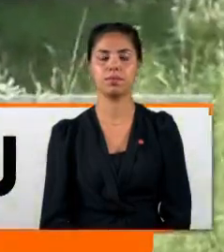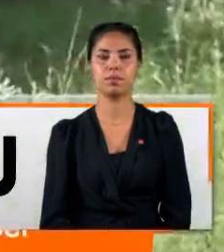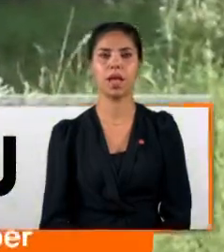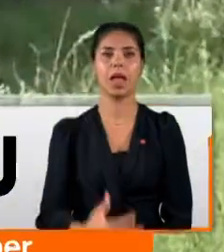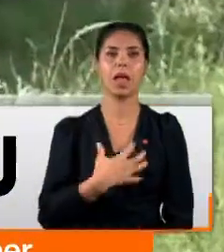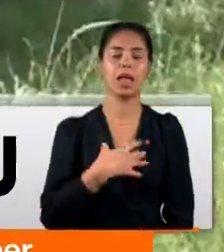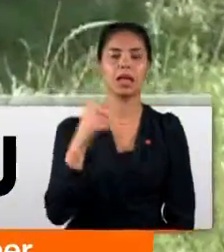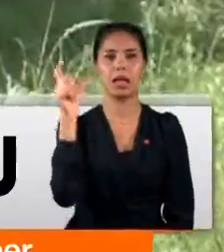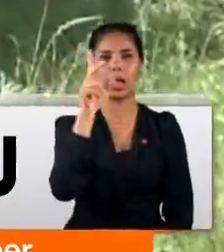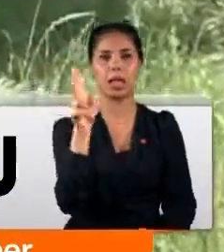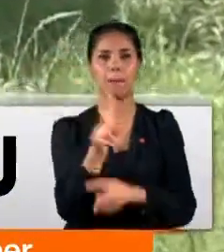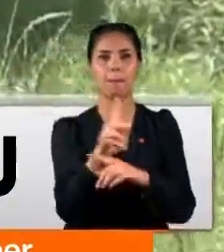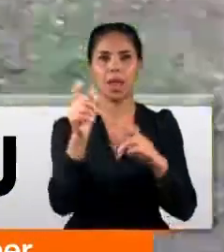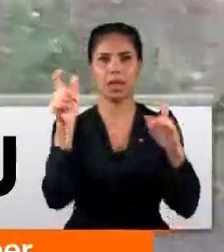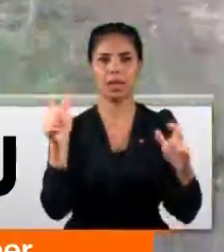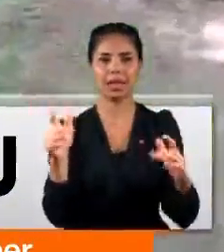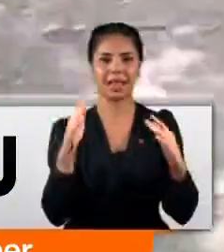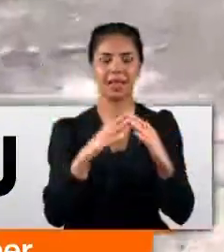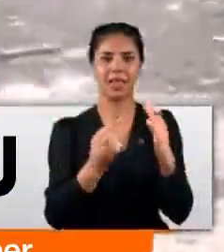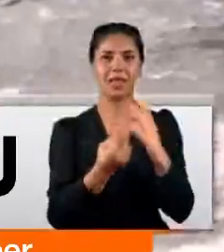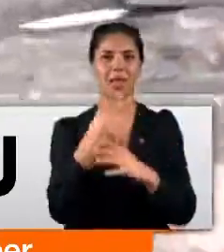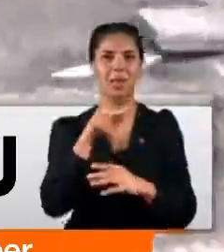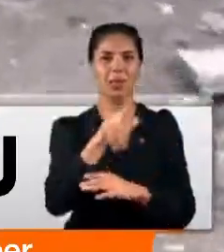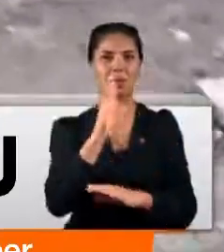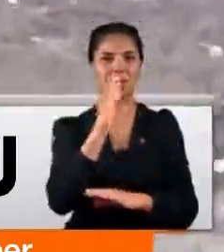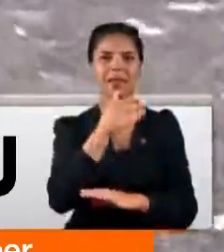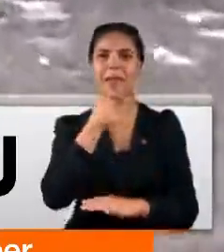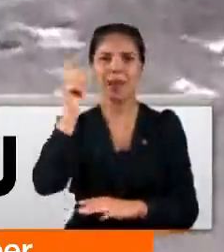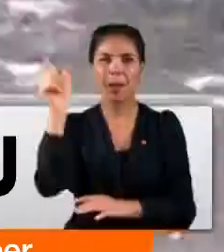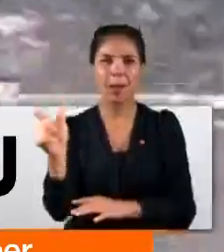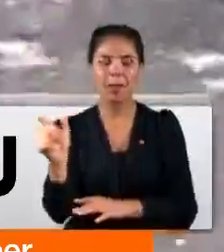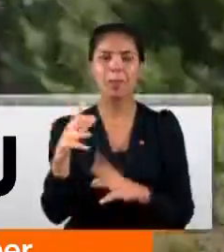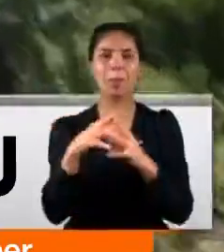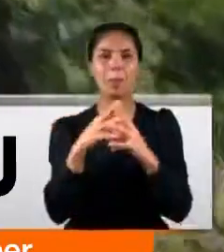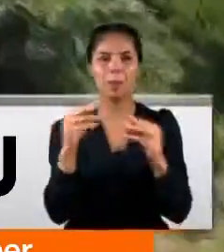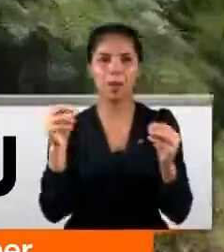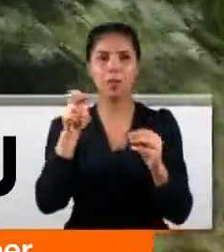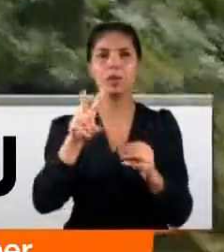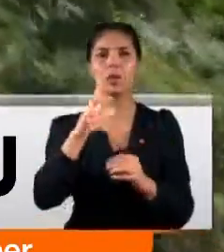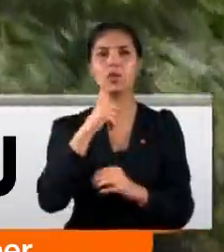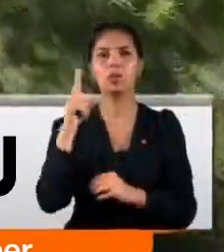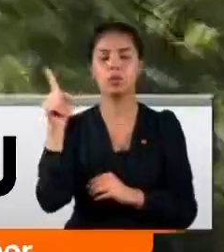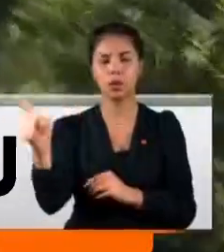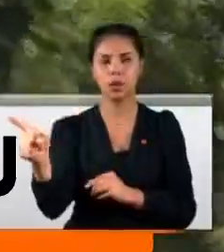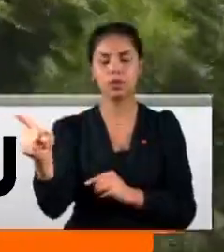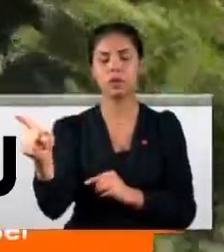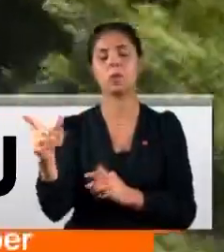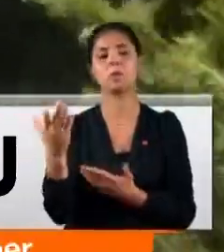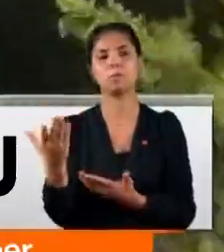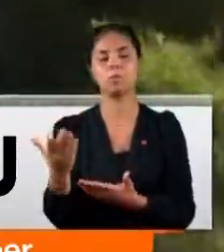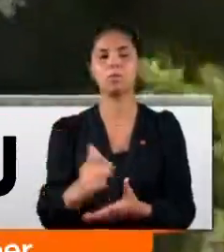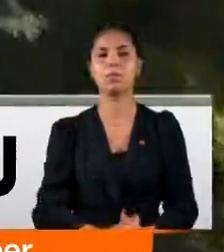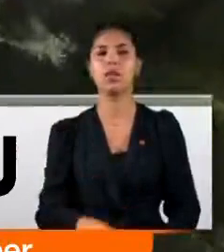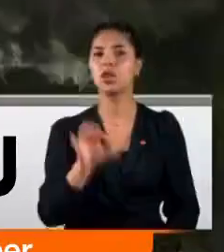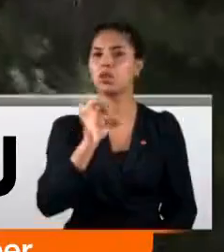Haziran'da Balıkesir Gönen'deki evlerinden sabah yürüyüşe çıktıktan sonra kaybolan 83 yaşındaki ekonomist Korhan